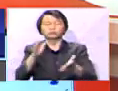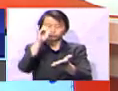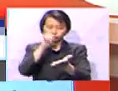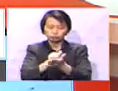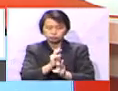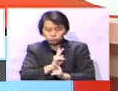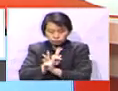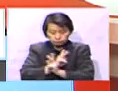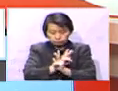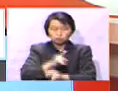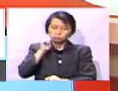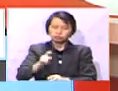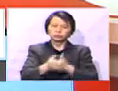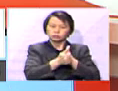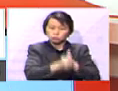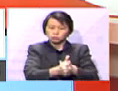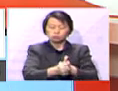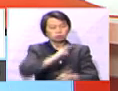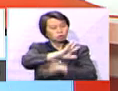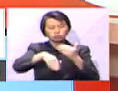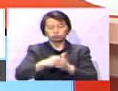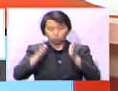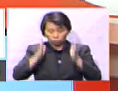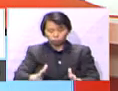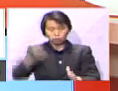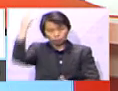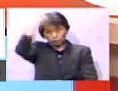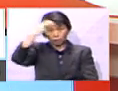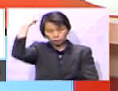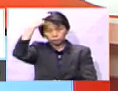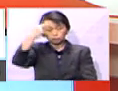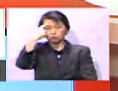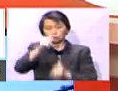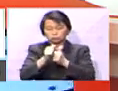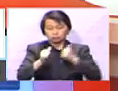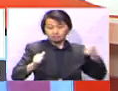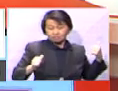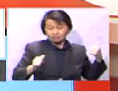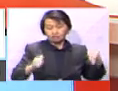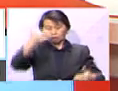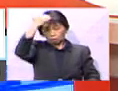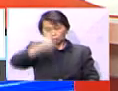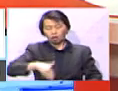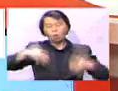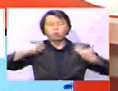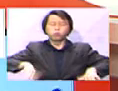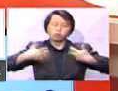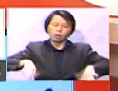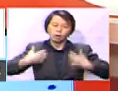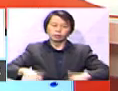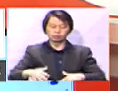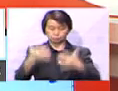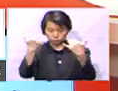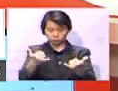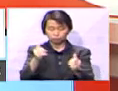langkah berjaga-jaga yang perlu diambil kesemua jemaah dan petugas operasi haji bagi mencegah serangan strok haba. Perinciannya